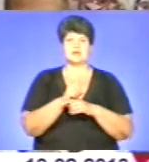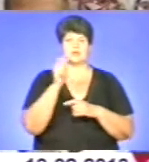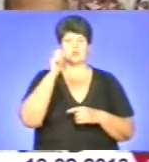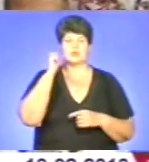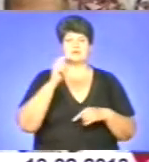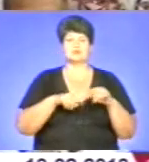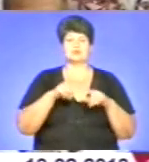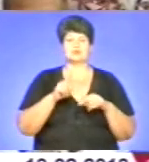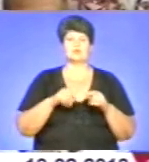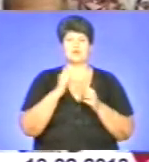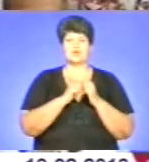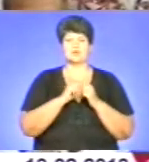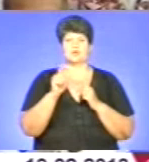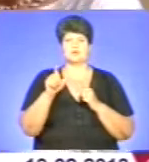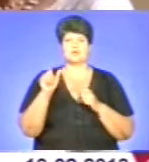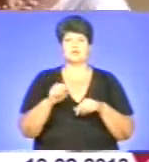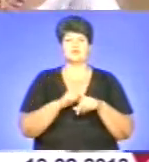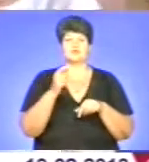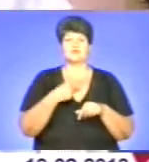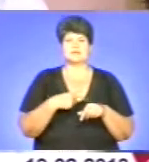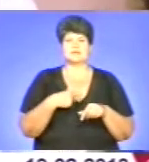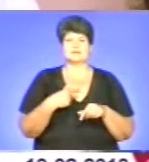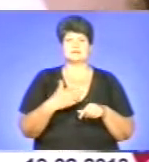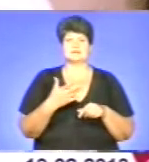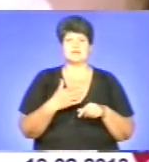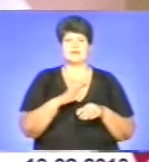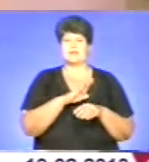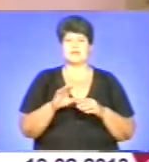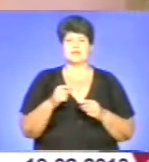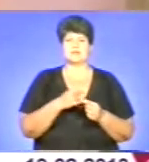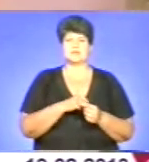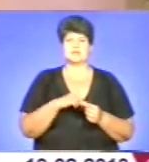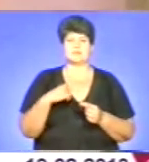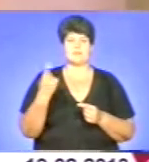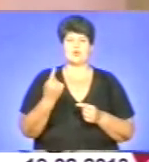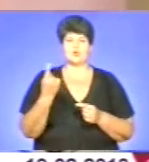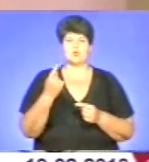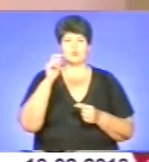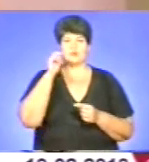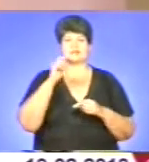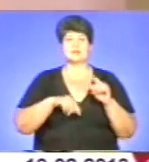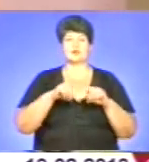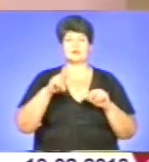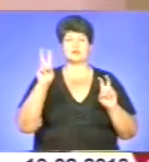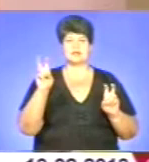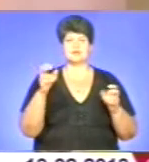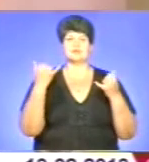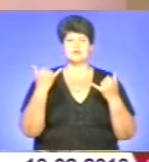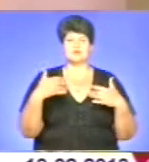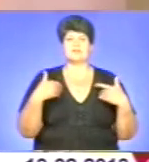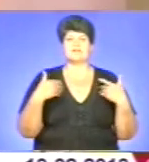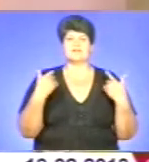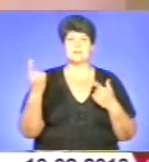почувалася знедоленою і самотньою українська родина звучить городом і коли мої першокласники сьогодні їх питають